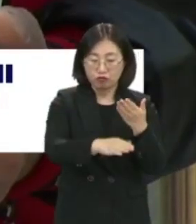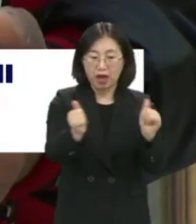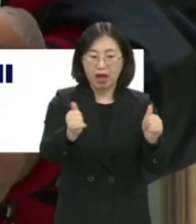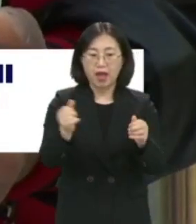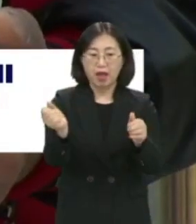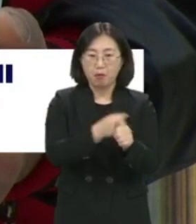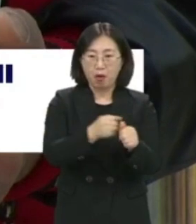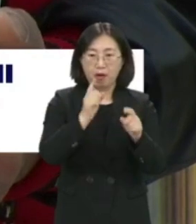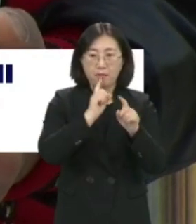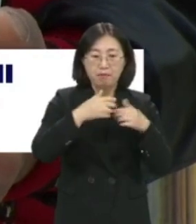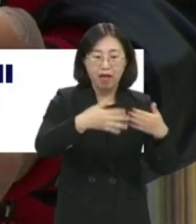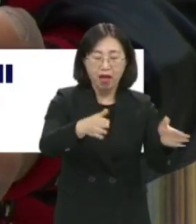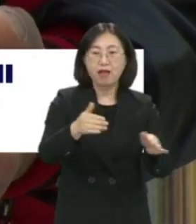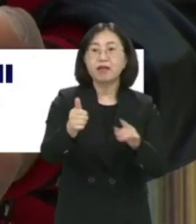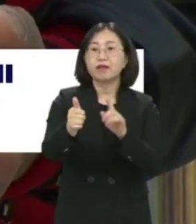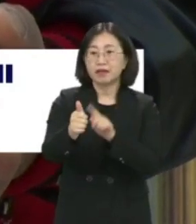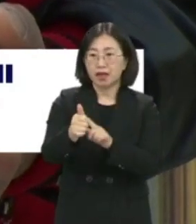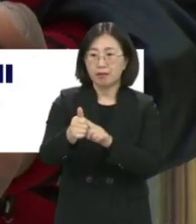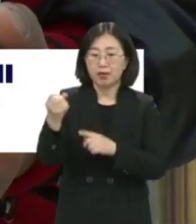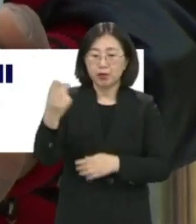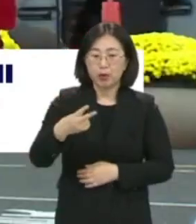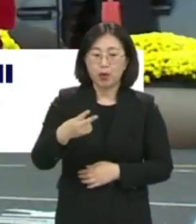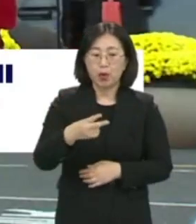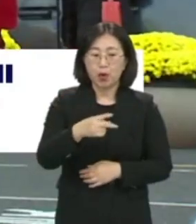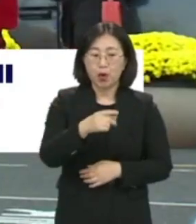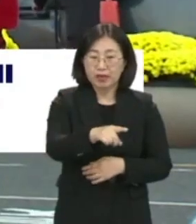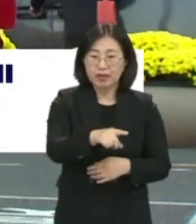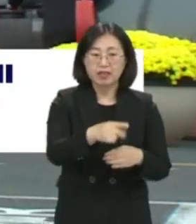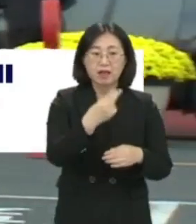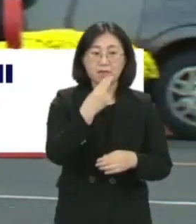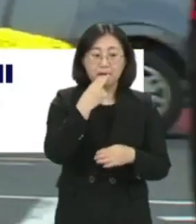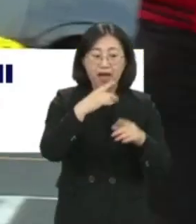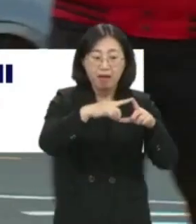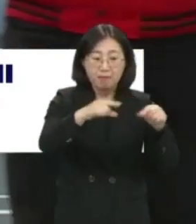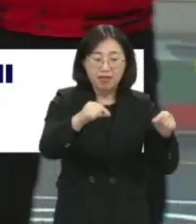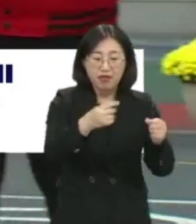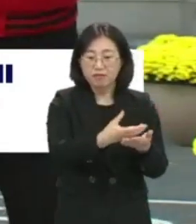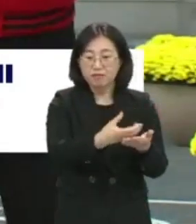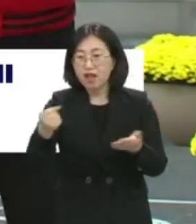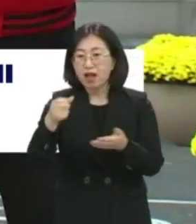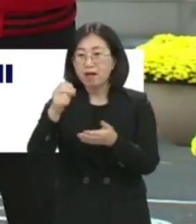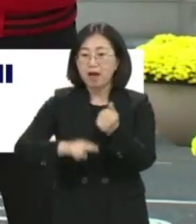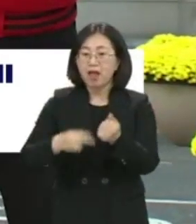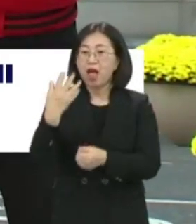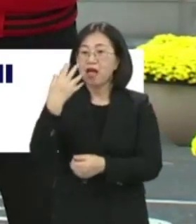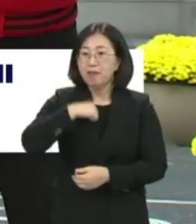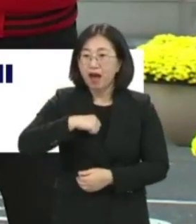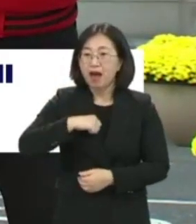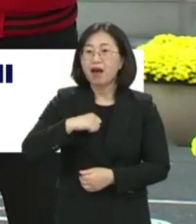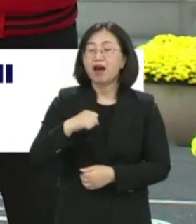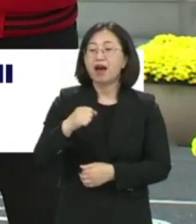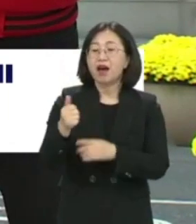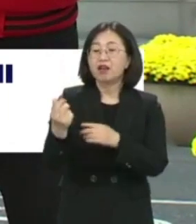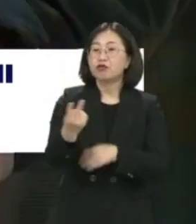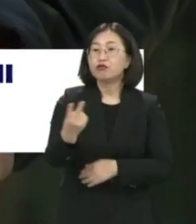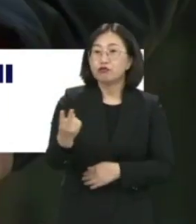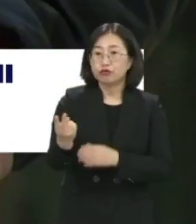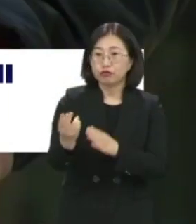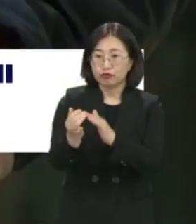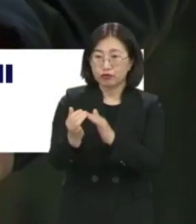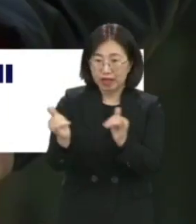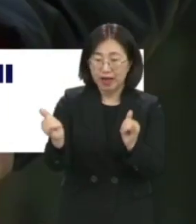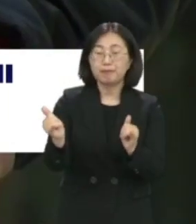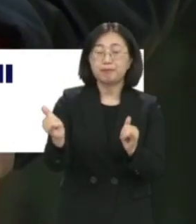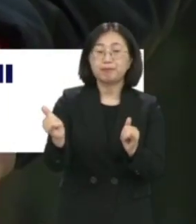의혹이 제기된 간부와 현장 주차에서 나온 폐배터리를 무단 반출해 부당 이득을 취한 의혹을 받는